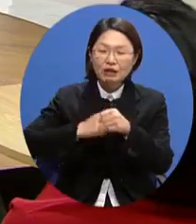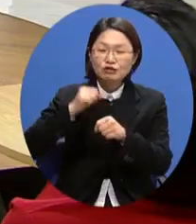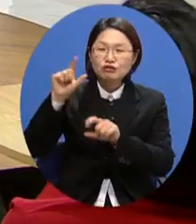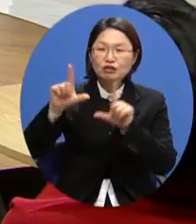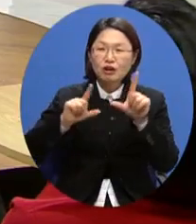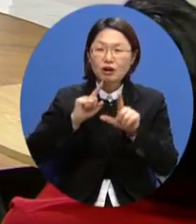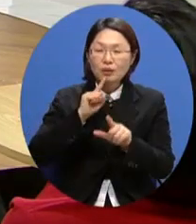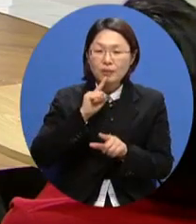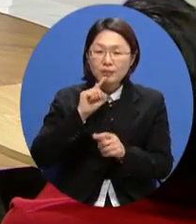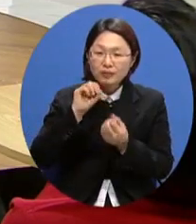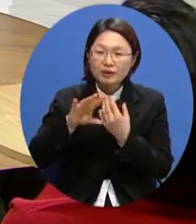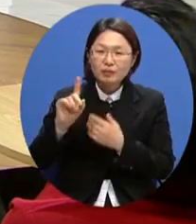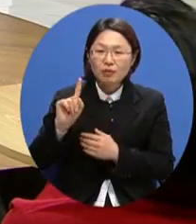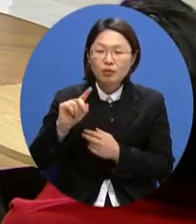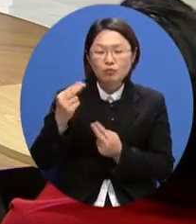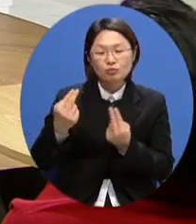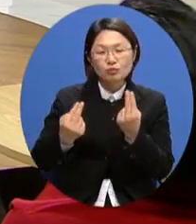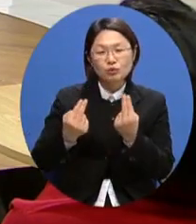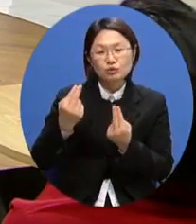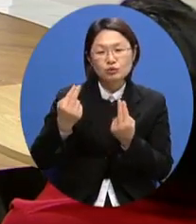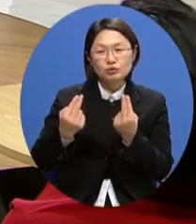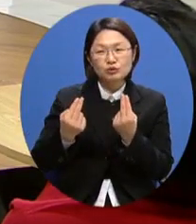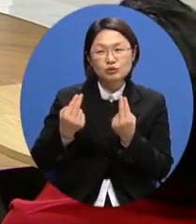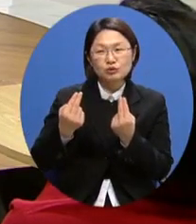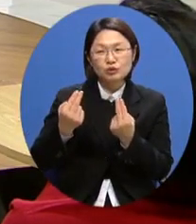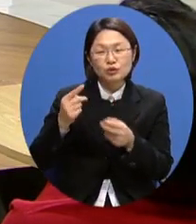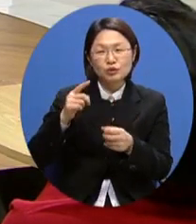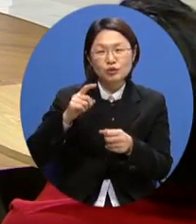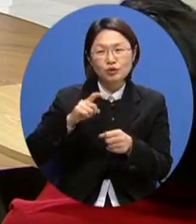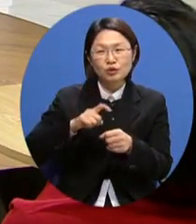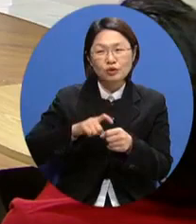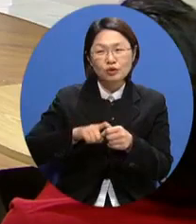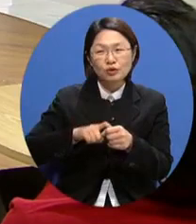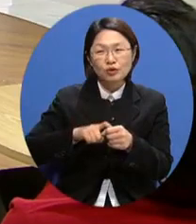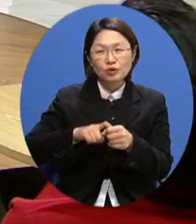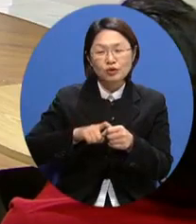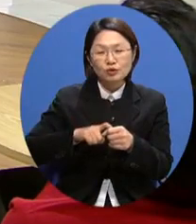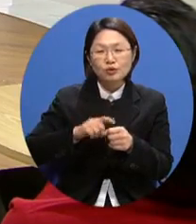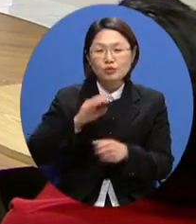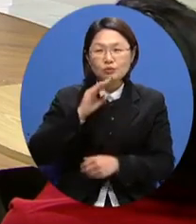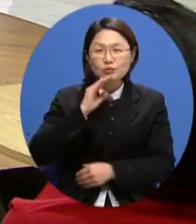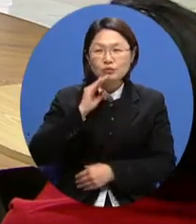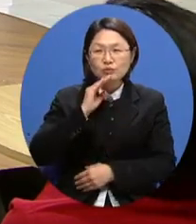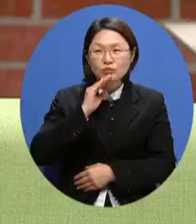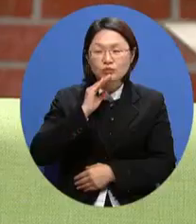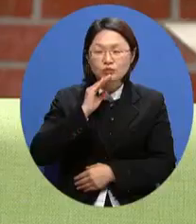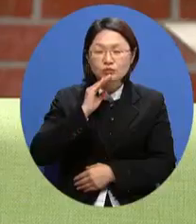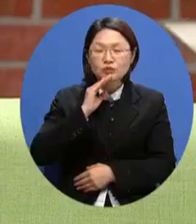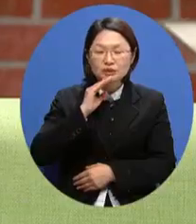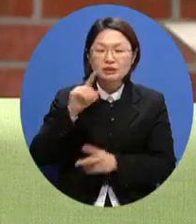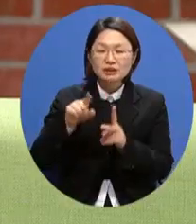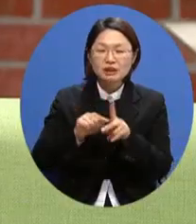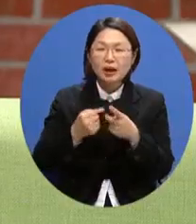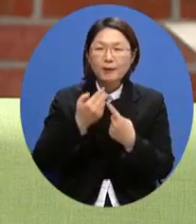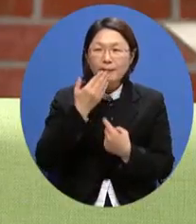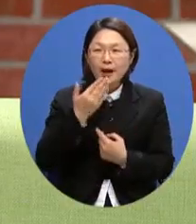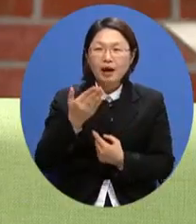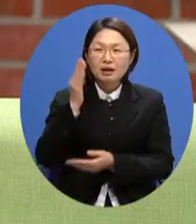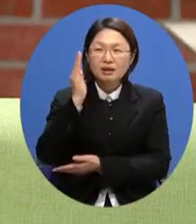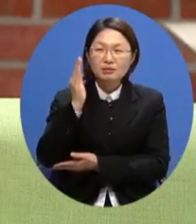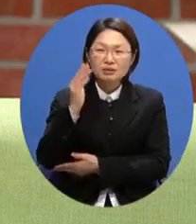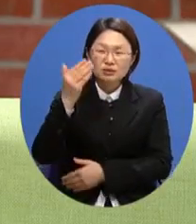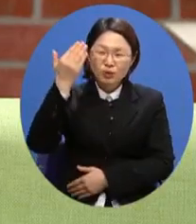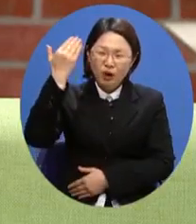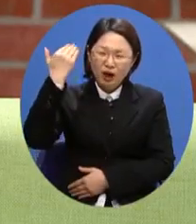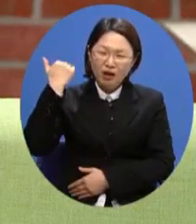하냐면 비교적 이 사람이 얘기하는 걸 들었을 때 고개가 끄덕여지고 수긍이 되게 얘기를 해요. 그러니까 항상 뭐 우리의